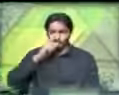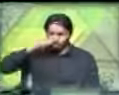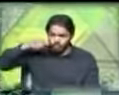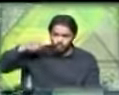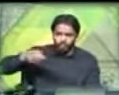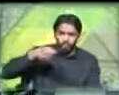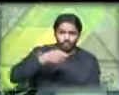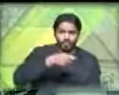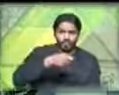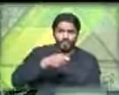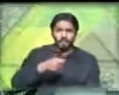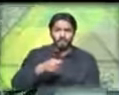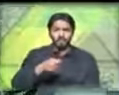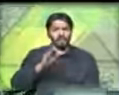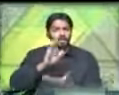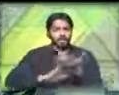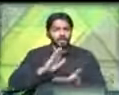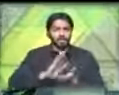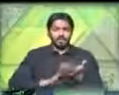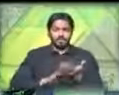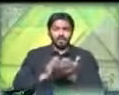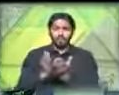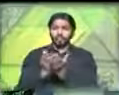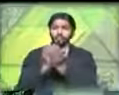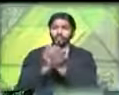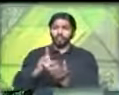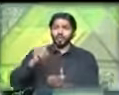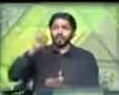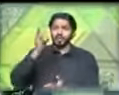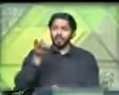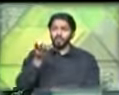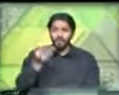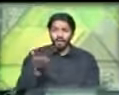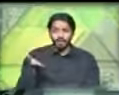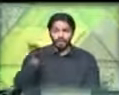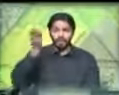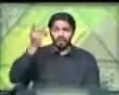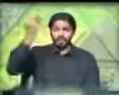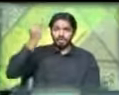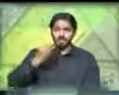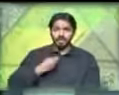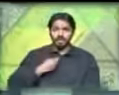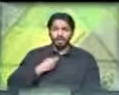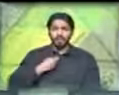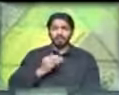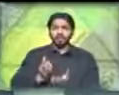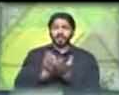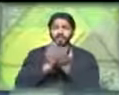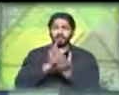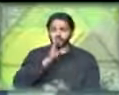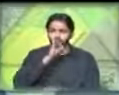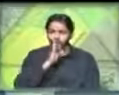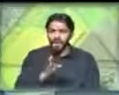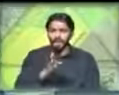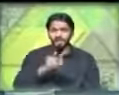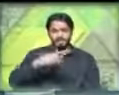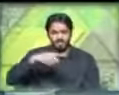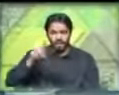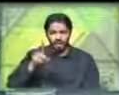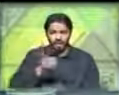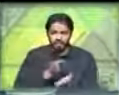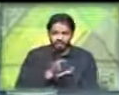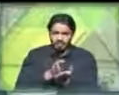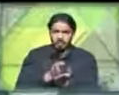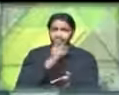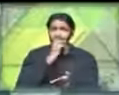والنفع بيد رب العالمين. نسأل الله سبحانه وتعالى أن يسددنا. آمين. وأن يرزقنا الصواب والهدى والرشاد.